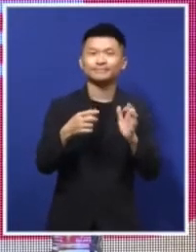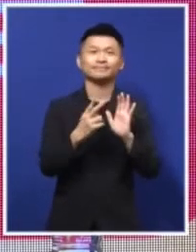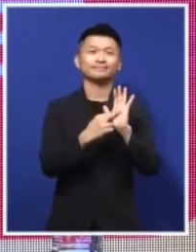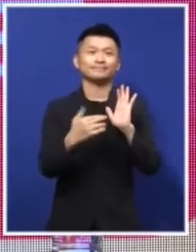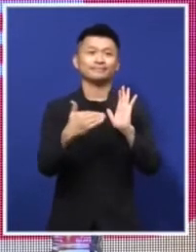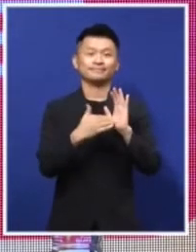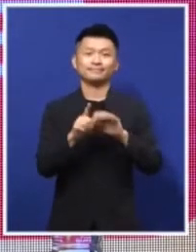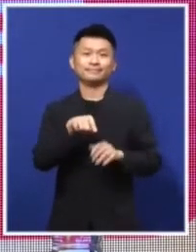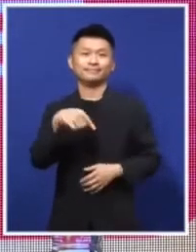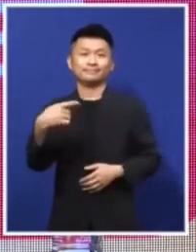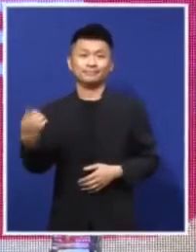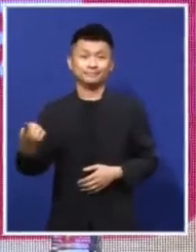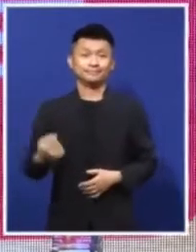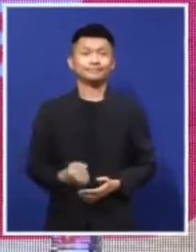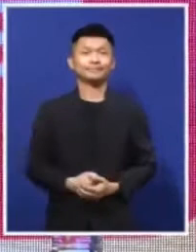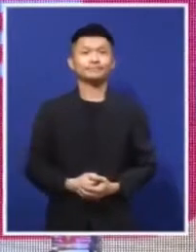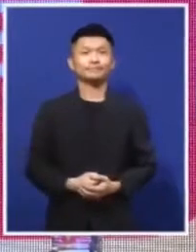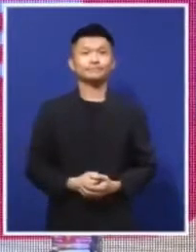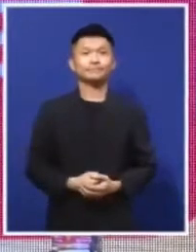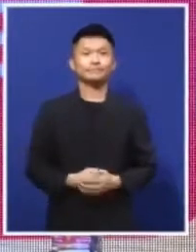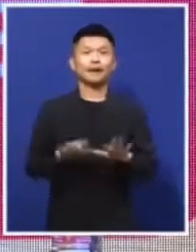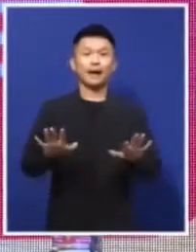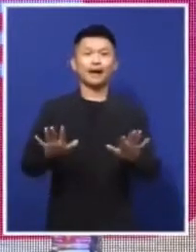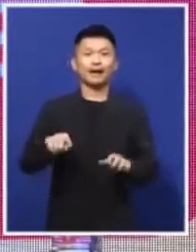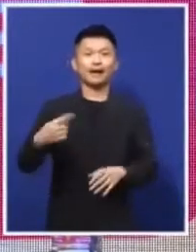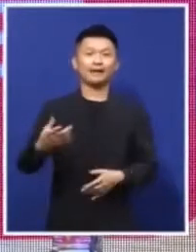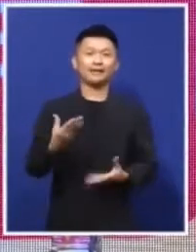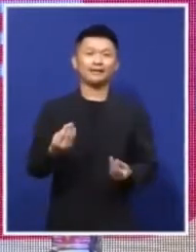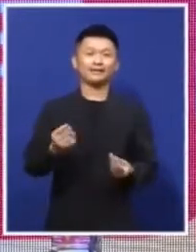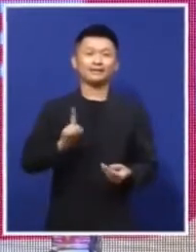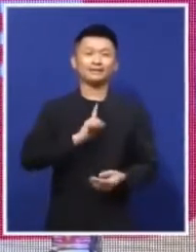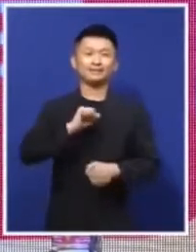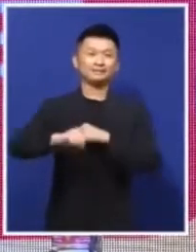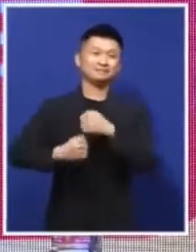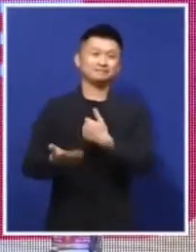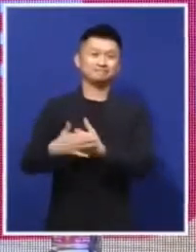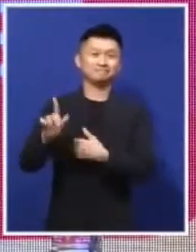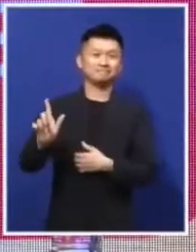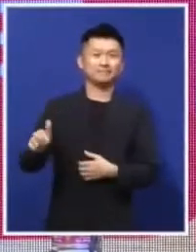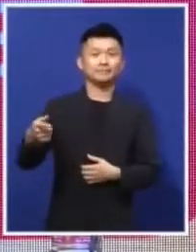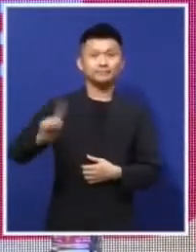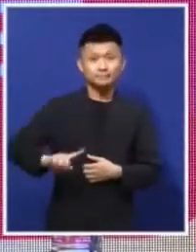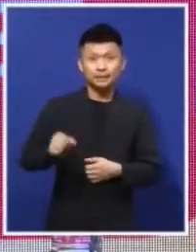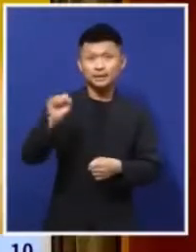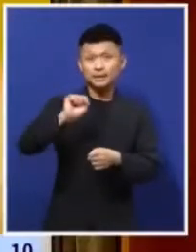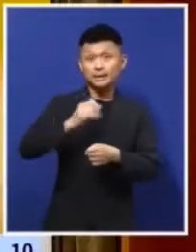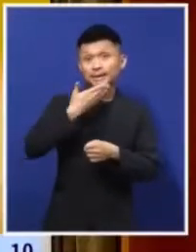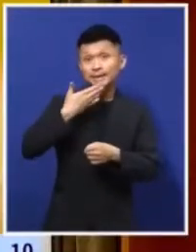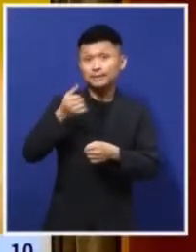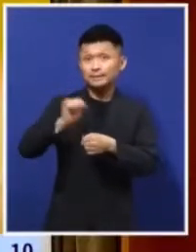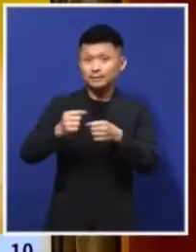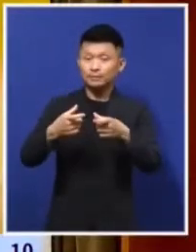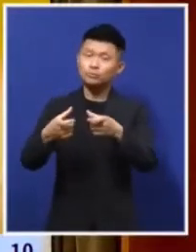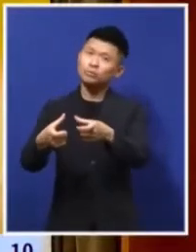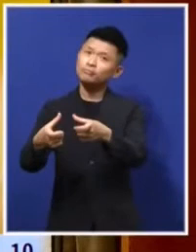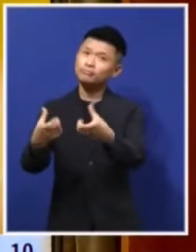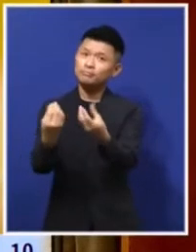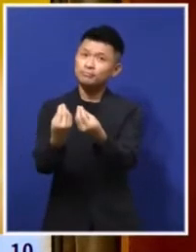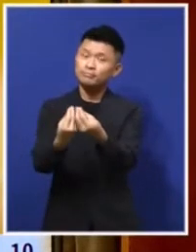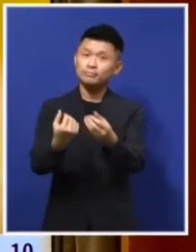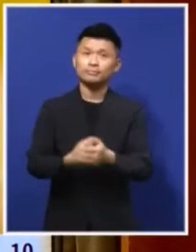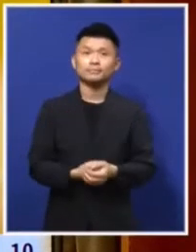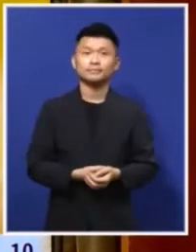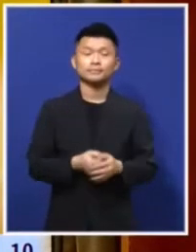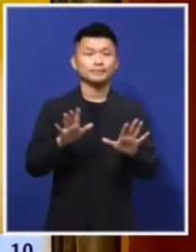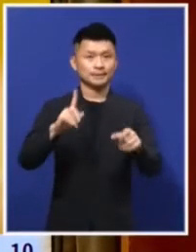接下来呢？好，这次没有讲下一页，自动下一页。接下来是加码券的部分。那加码券是